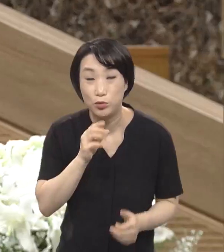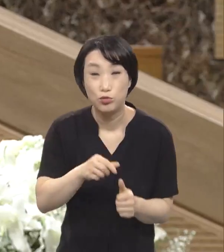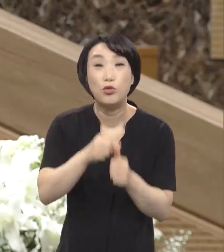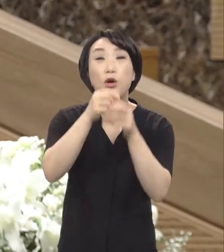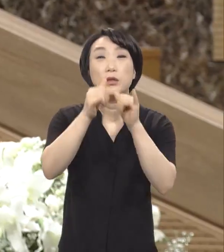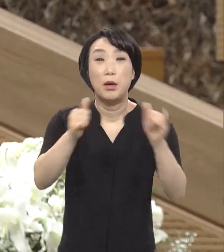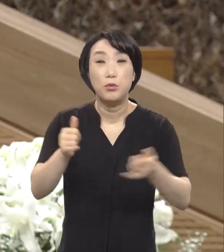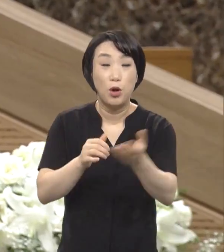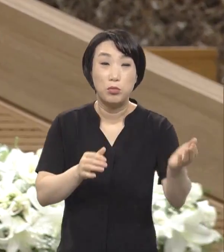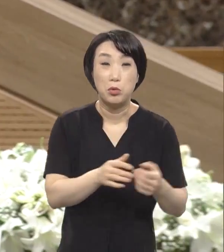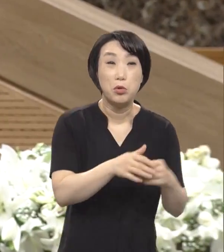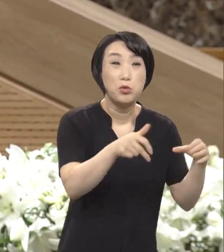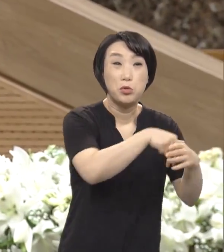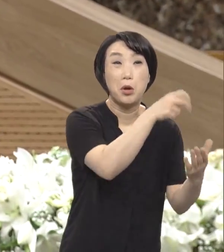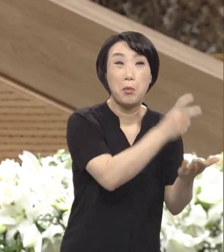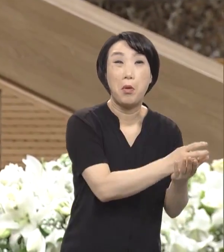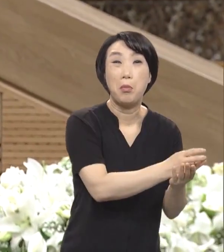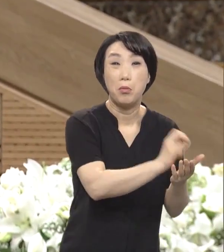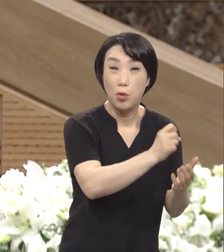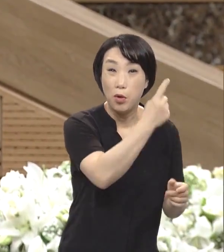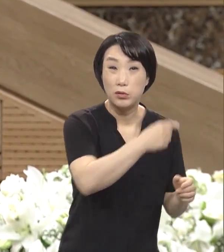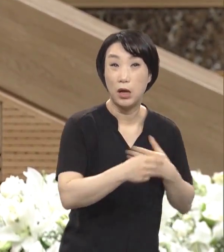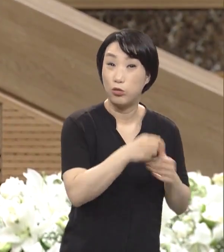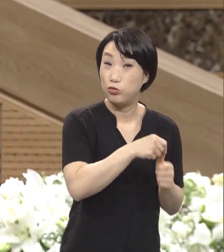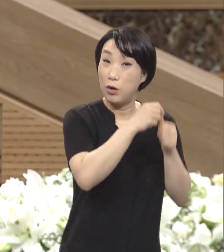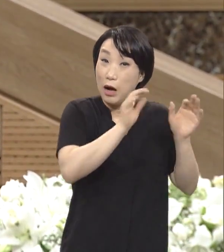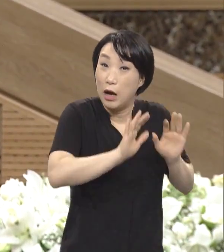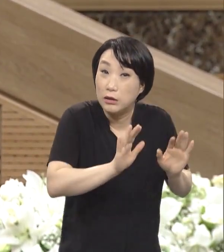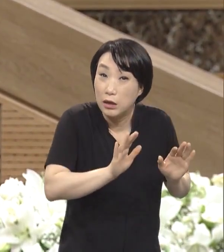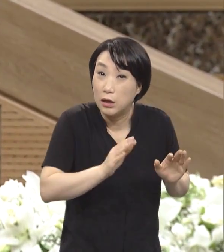구원은 교리적으로 받는 게 아니에요.